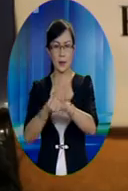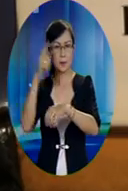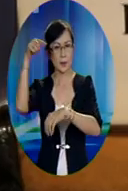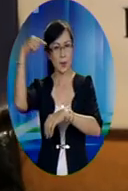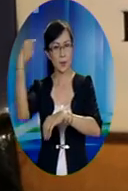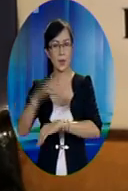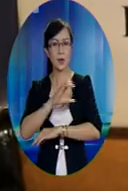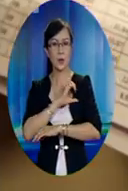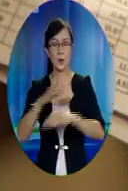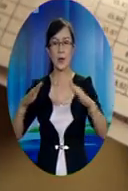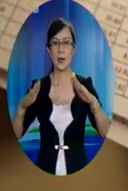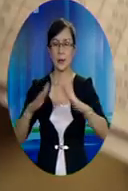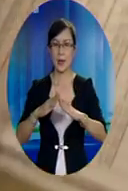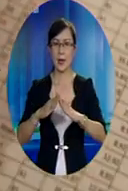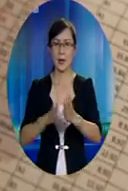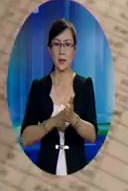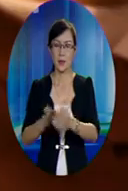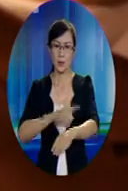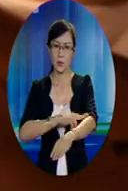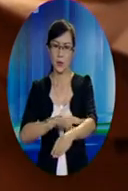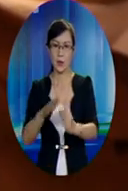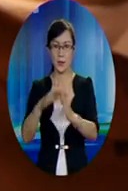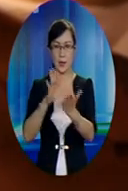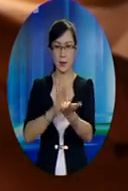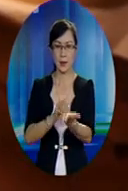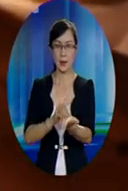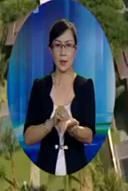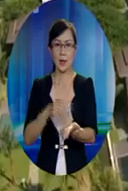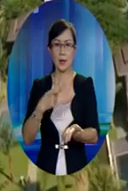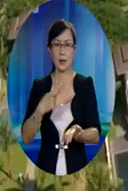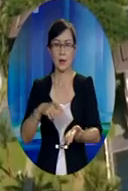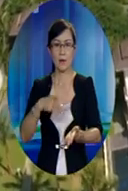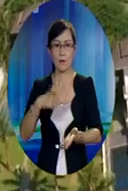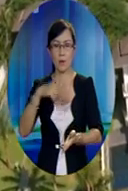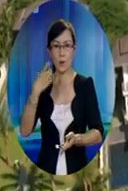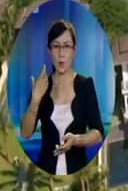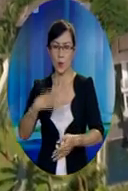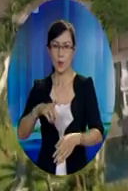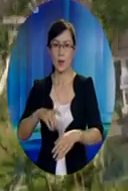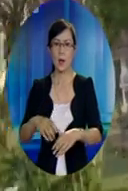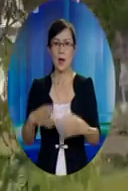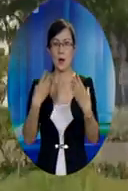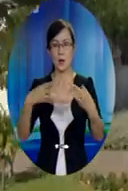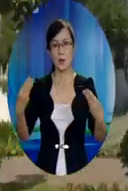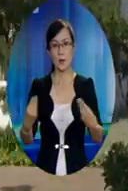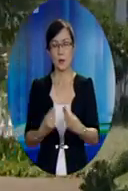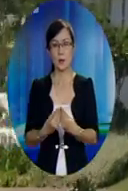biệt thự. Theo các chuyên gia bất động sản, Premier Village Phú Quốc Resort là một cơ hội đầu tư với hấp lực lớn.